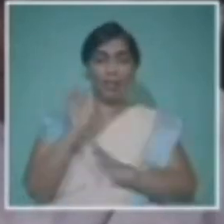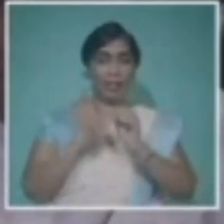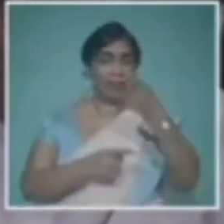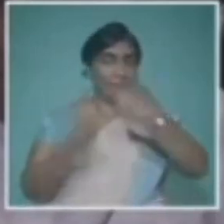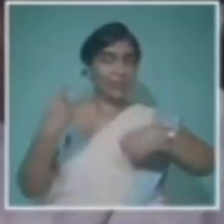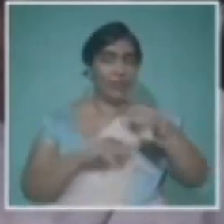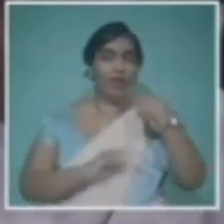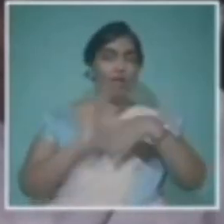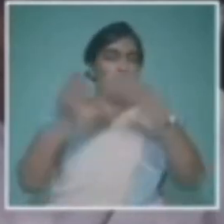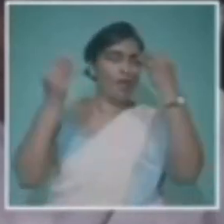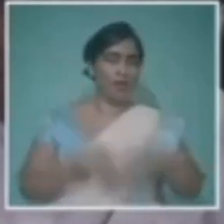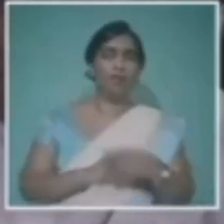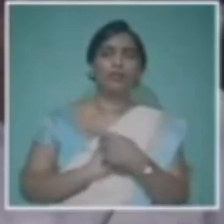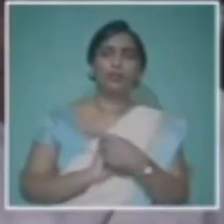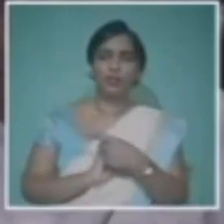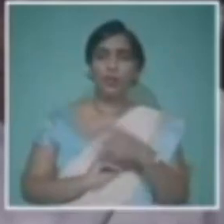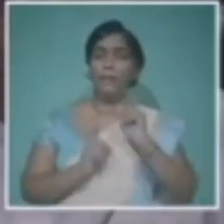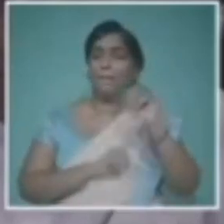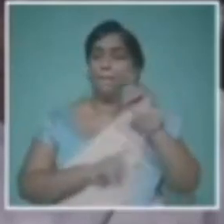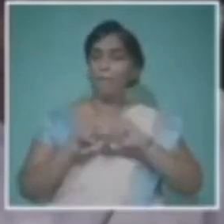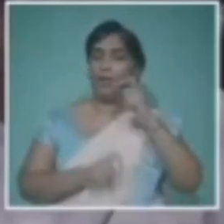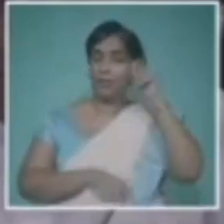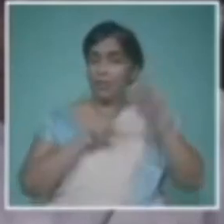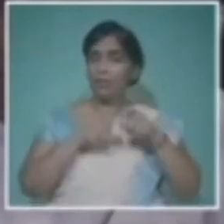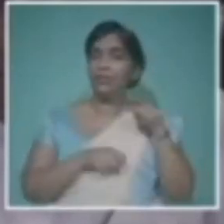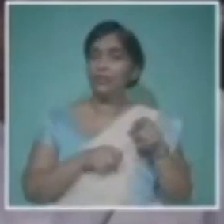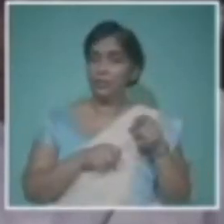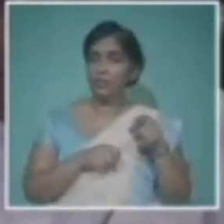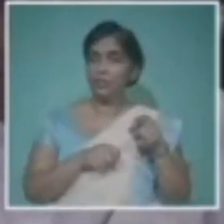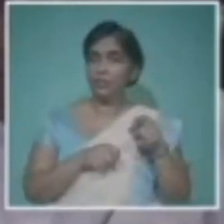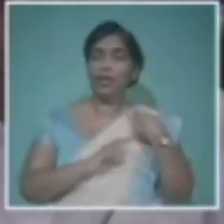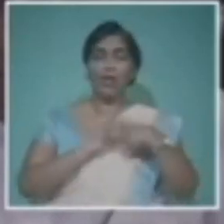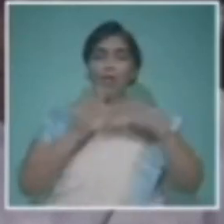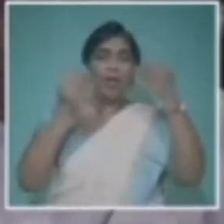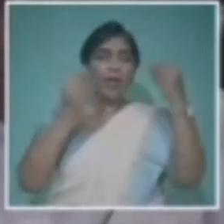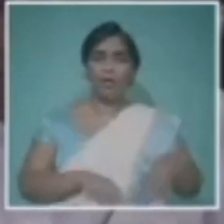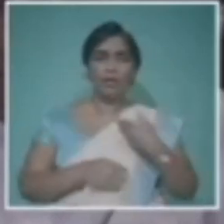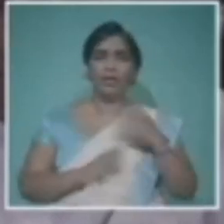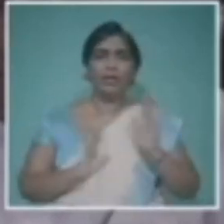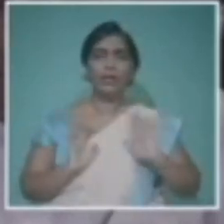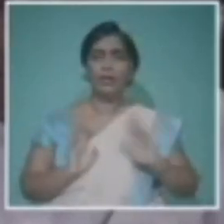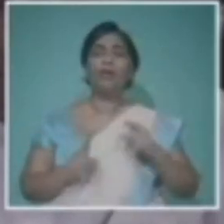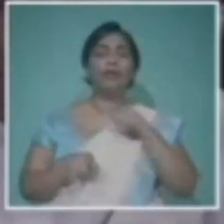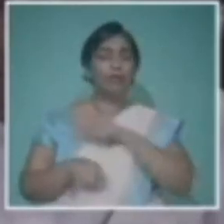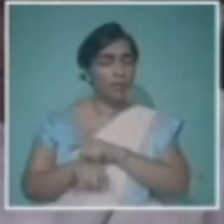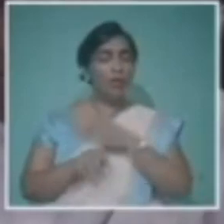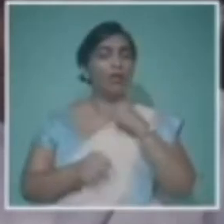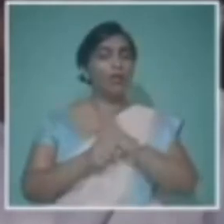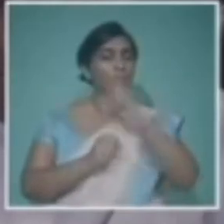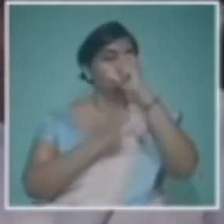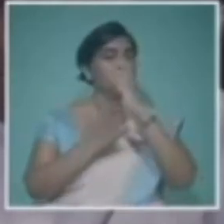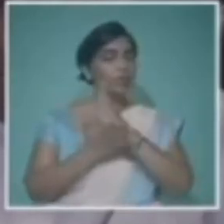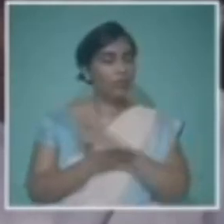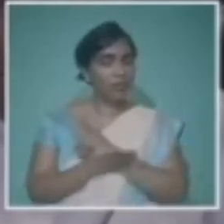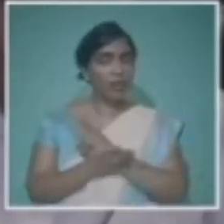නියෝජිතයන් රට බංකොලොත් කරා කියලා. පාර්ලිමේන්තුවේ මහජන නියෝජිතයන් රට බංකොලොත් කරේ නැහැ. එහෙනම් ආණ්ඩුක්‍රම